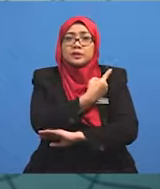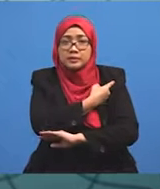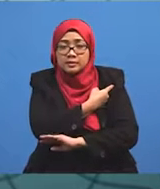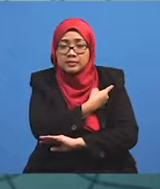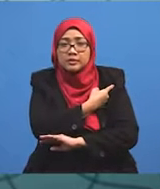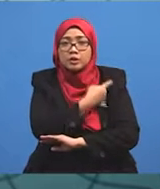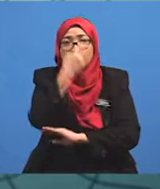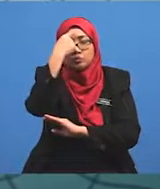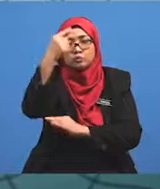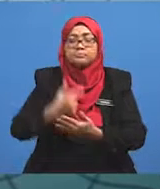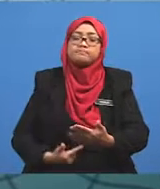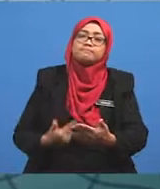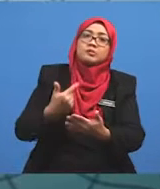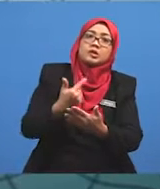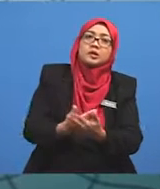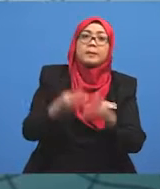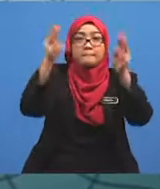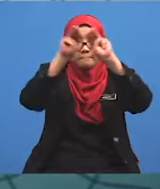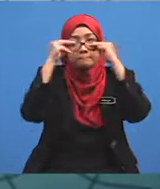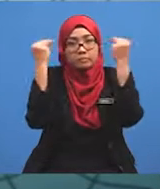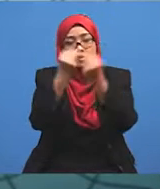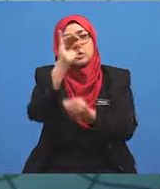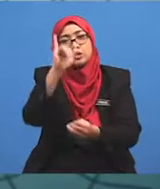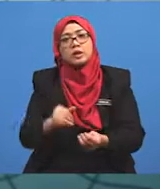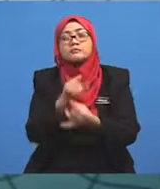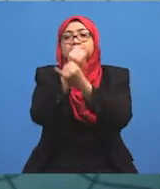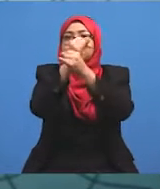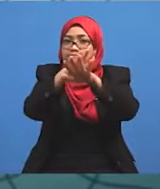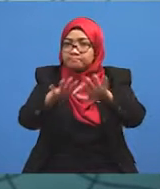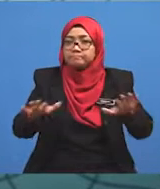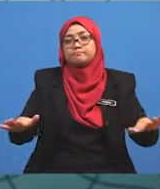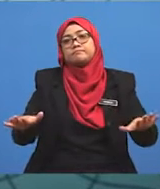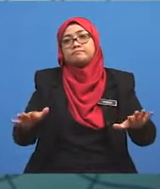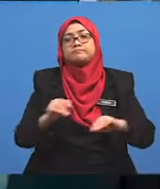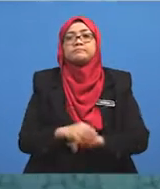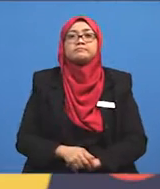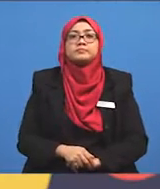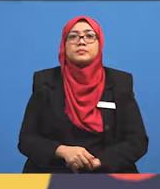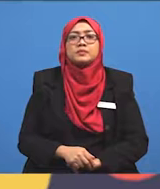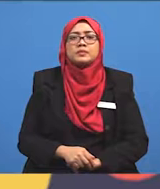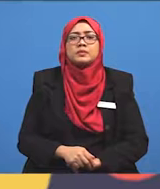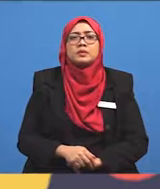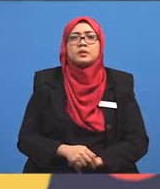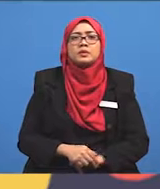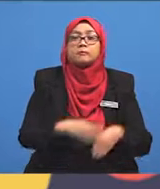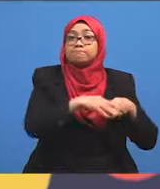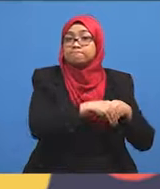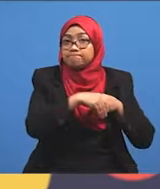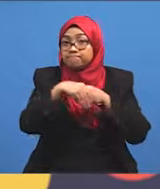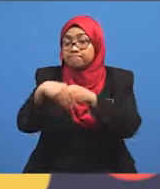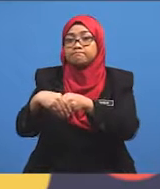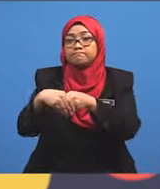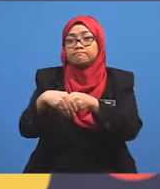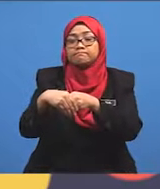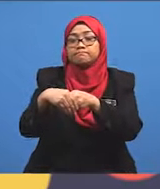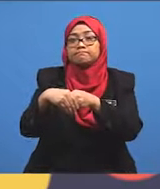untuk melahirkan masyarakat yang sejahtera. Oleh demikian, Islam telah menggariskan panduan dalam pergaulan